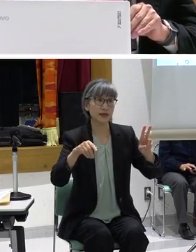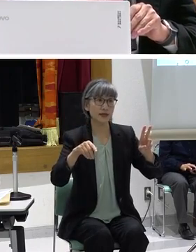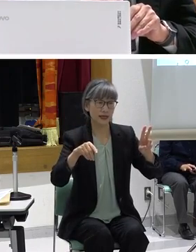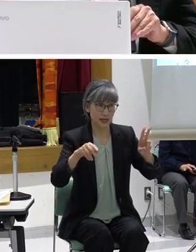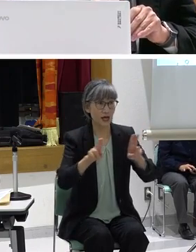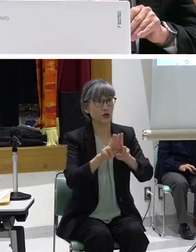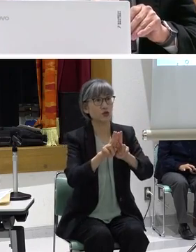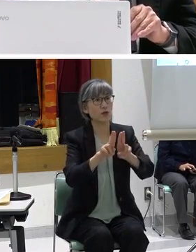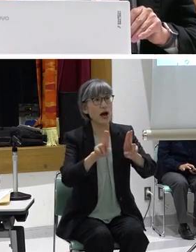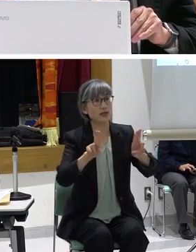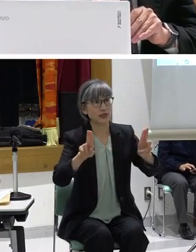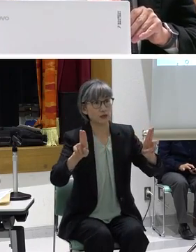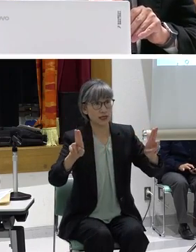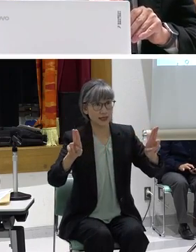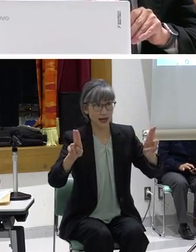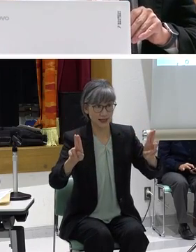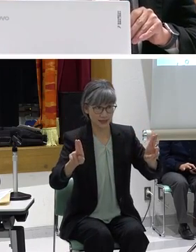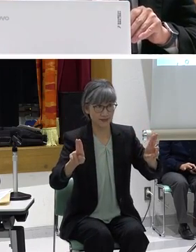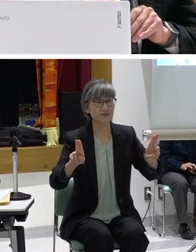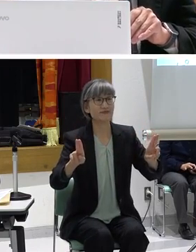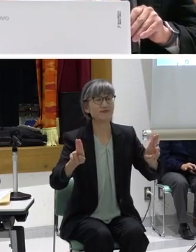ユニバーサルデザイン